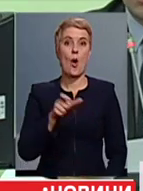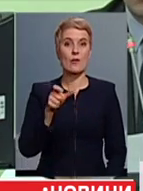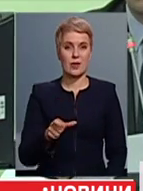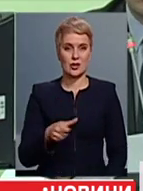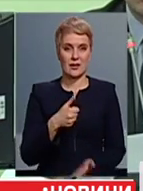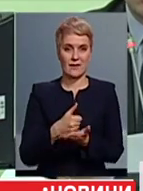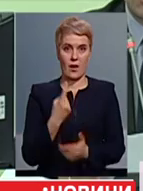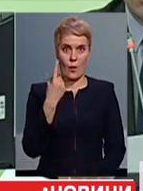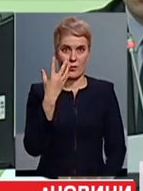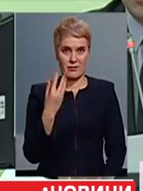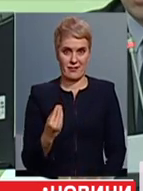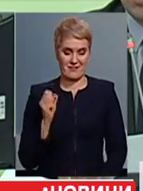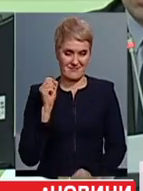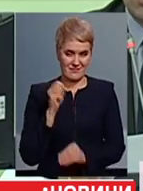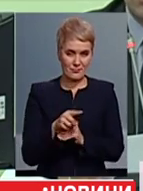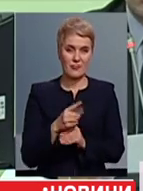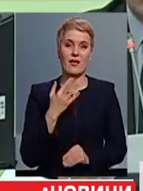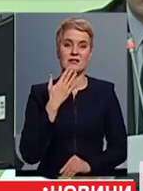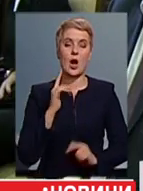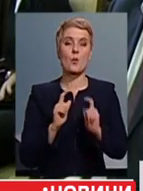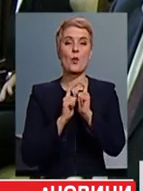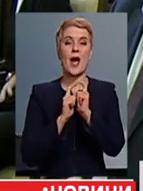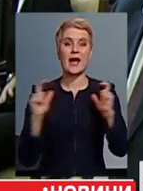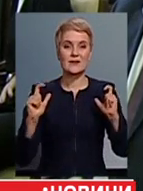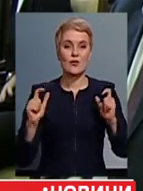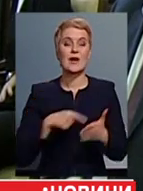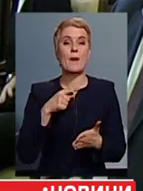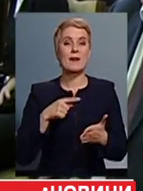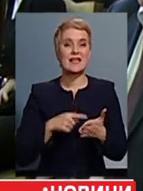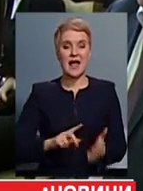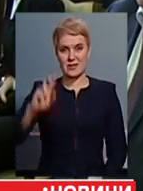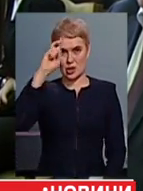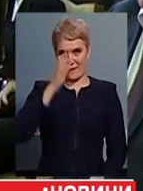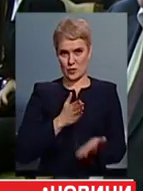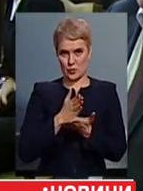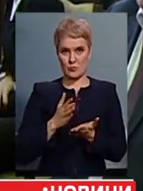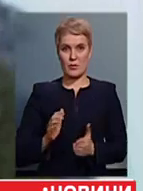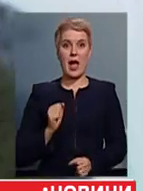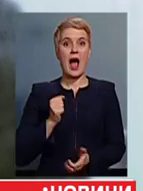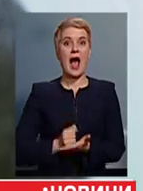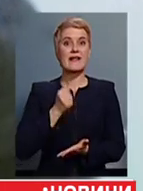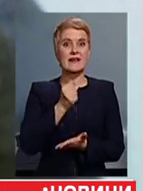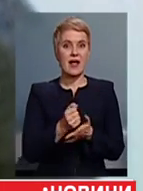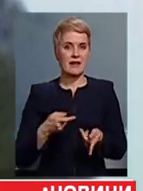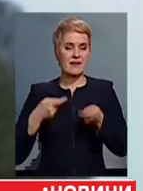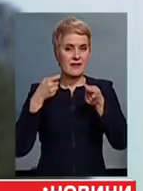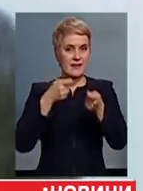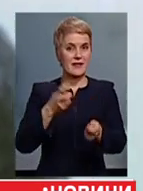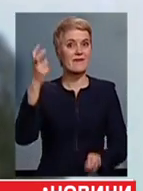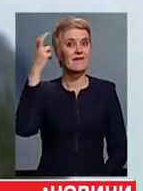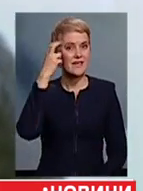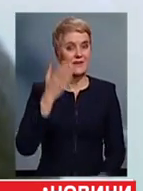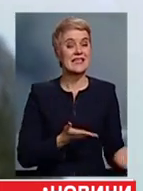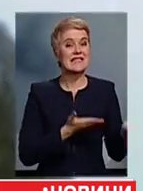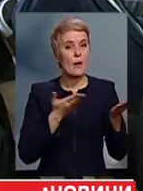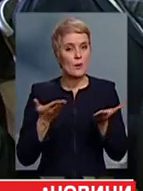саме таке завдання поставило перед собою Національне агентство з питань державної служби. Кандидатам довелося їхати на конкурс до столиці. Запросили їх,